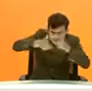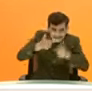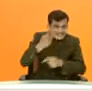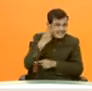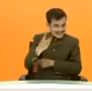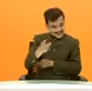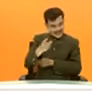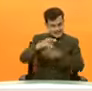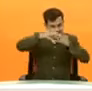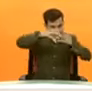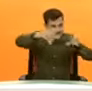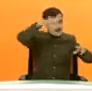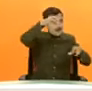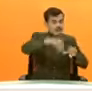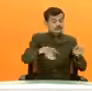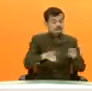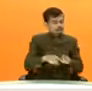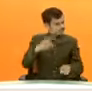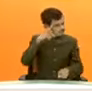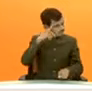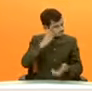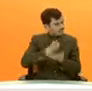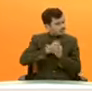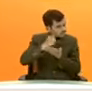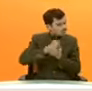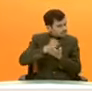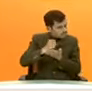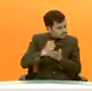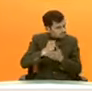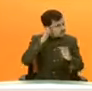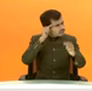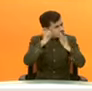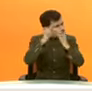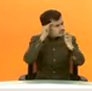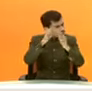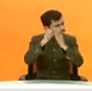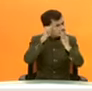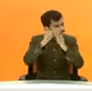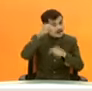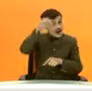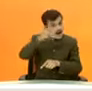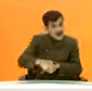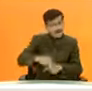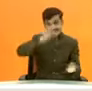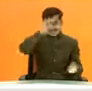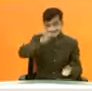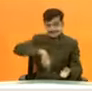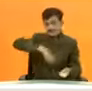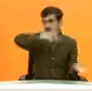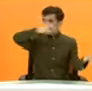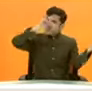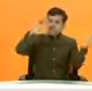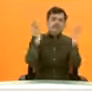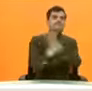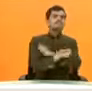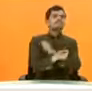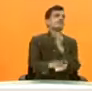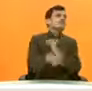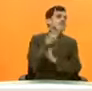होगा। उसी लगन और राष्ट्र सेवा की भावना का नतीजा है कि आज इतना कुछ बदल गया